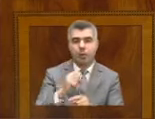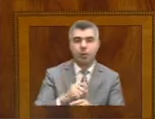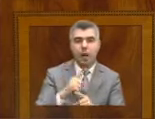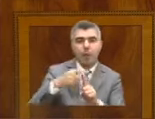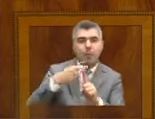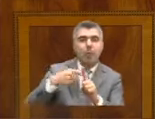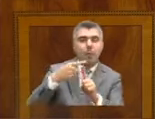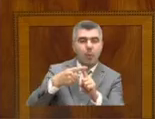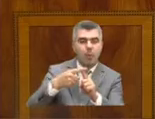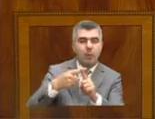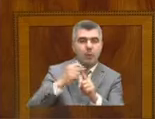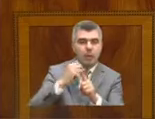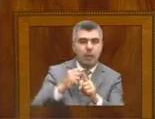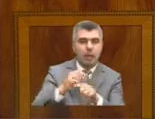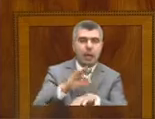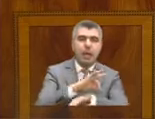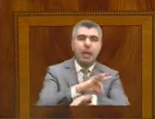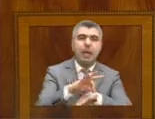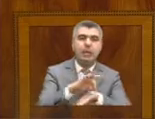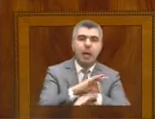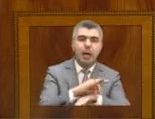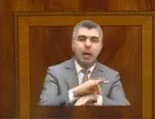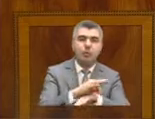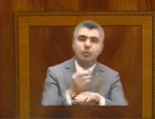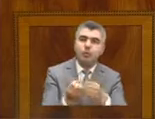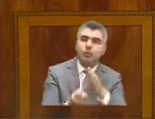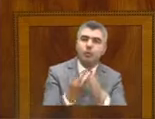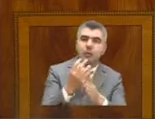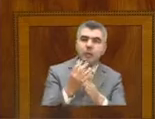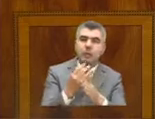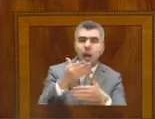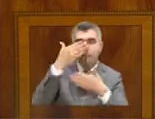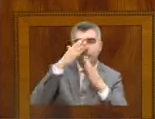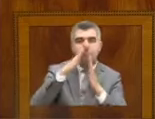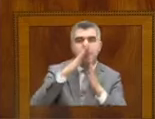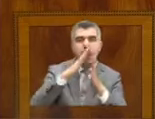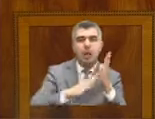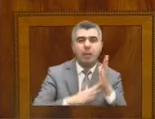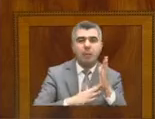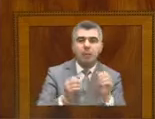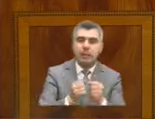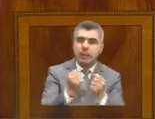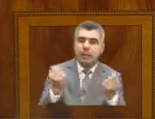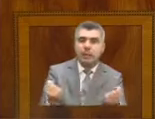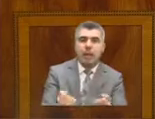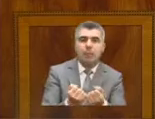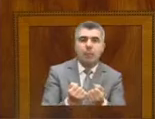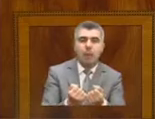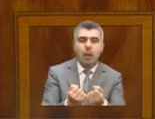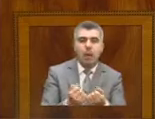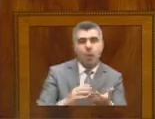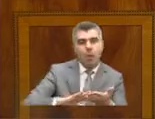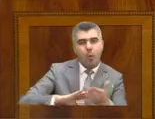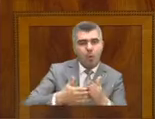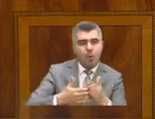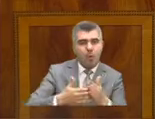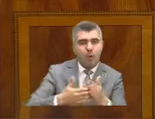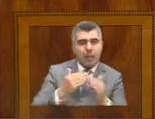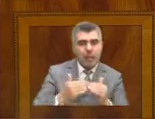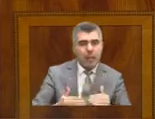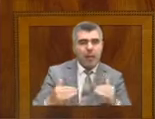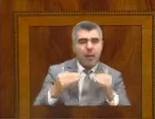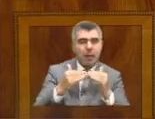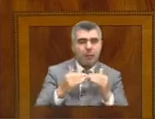من وتيرة تحديث الإدارة المغربية وجعلها آلية لتحقيق التنمية الشاملة وعلى تعزيز التكامل بين